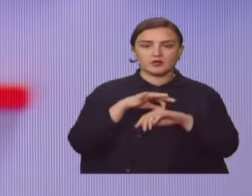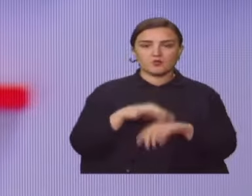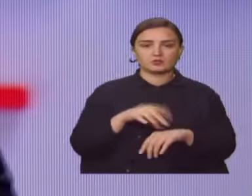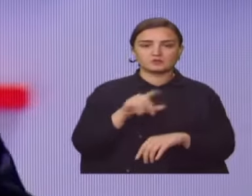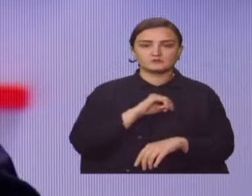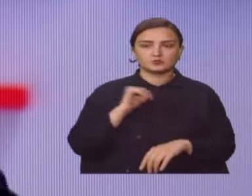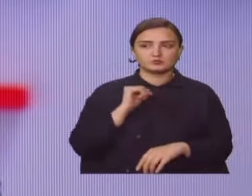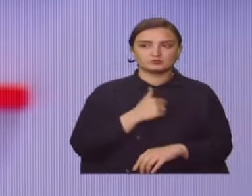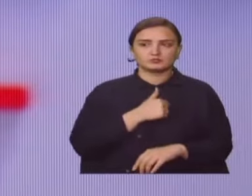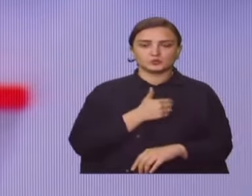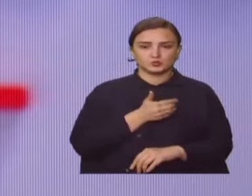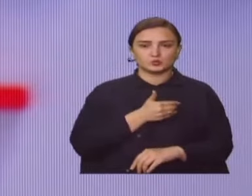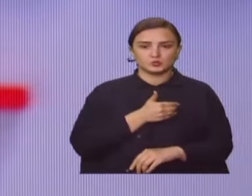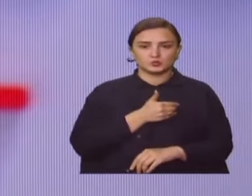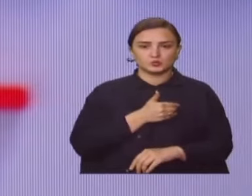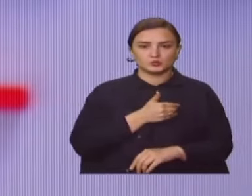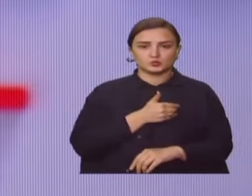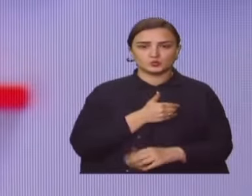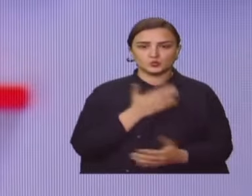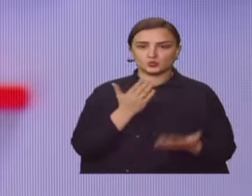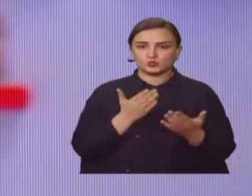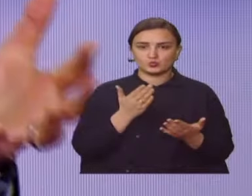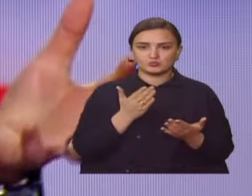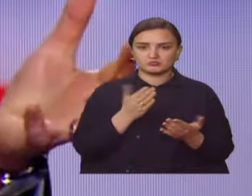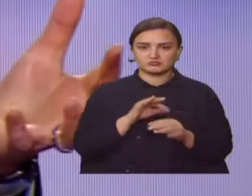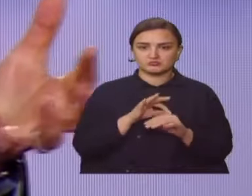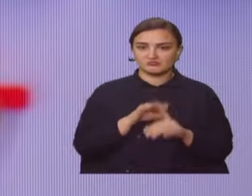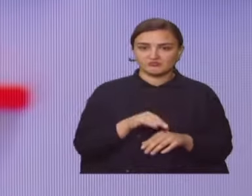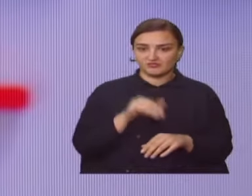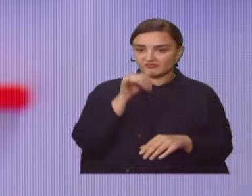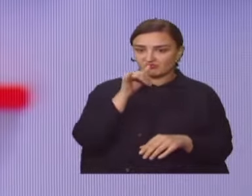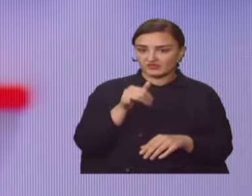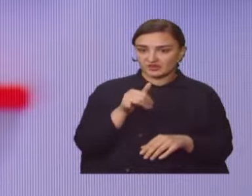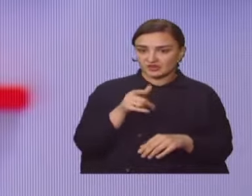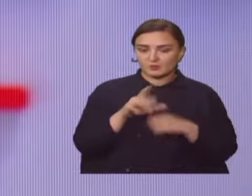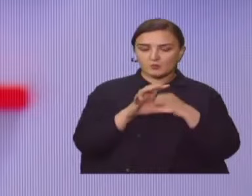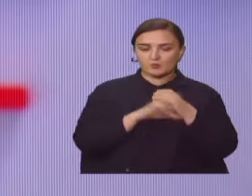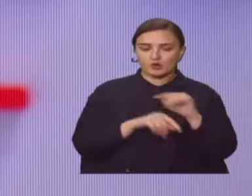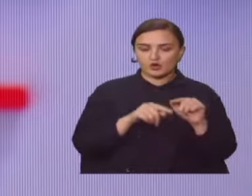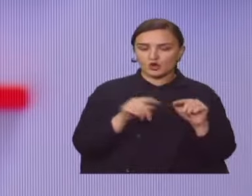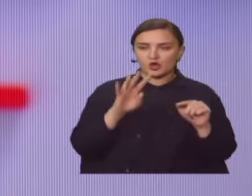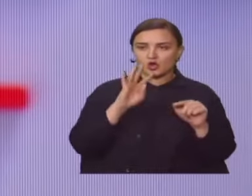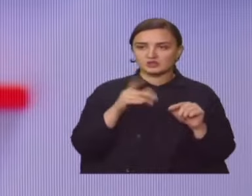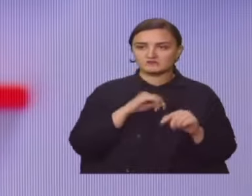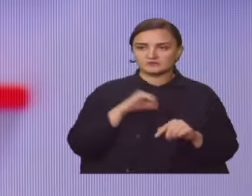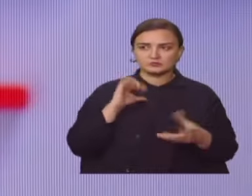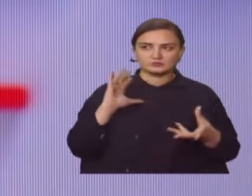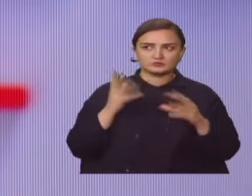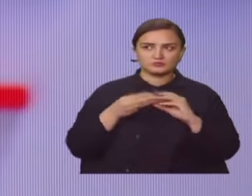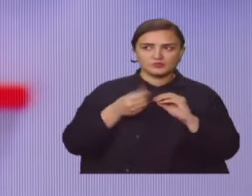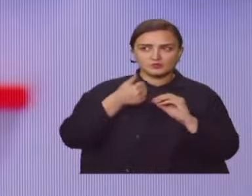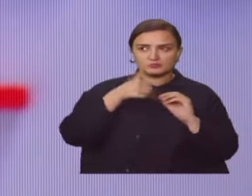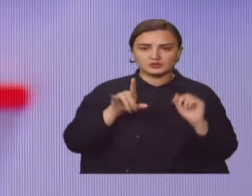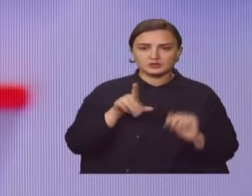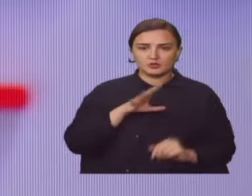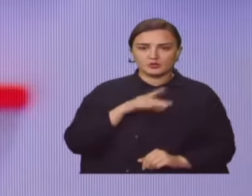თქვენ გსურთ? და თუ ეს განუხორციელებელია, არ ვიცი, ბოლო 4 წელმა რა გაჩვენათ აი ამ გამოცდილებიდან გამომდინარე, მაშინ რას